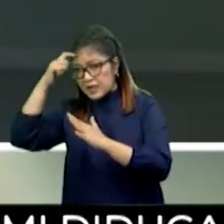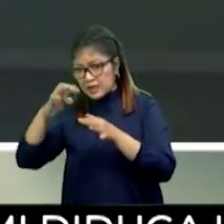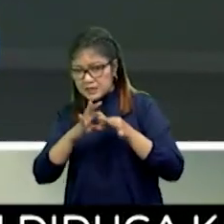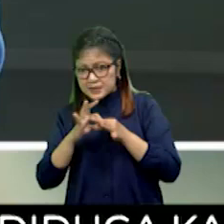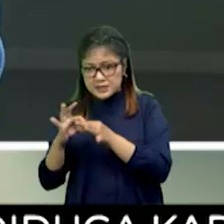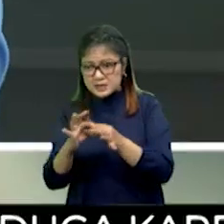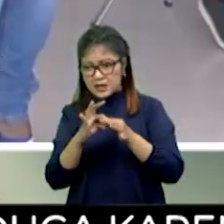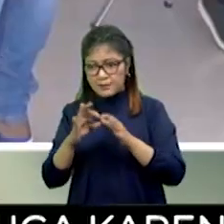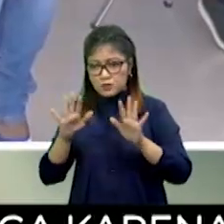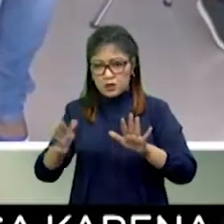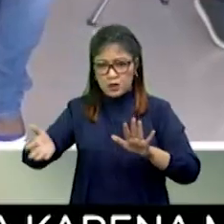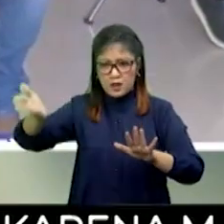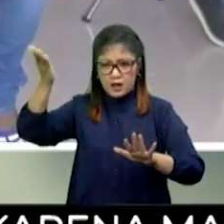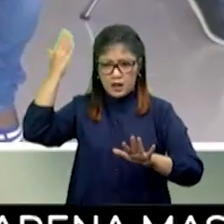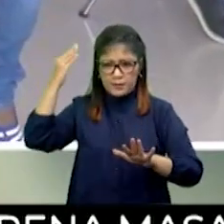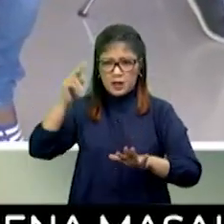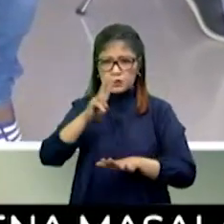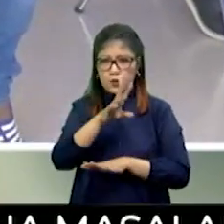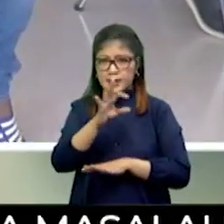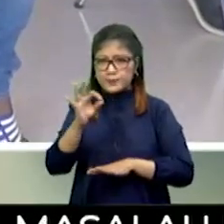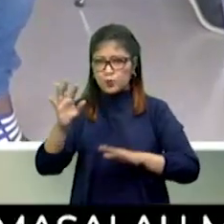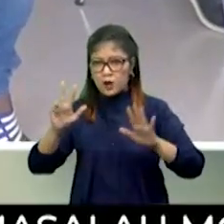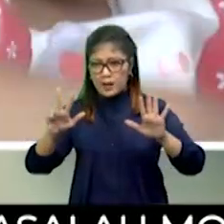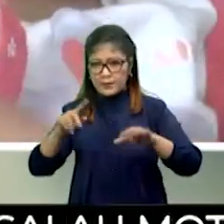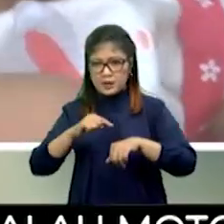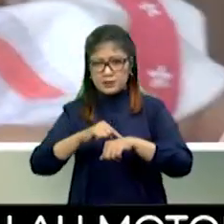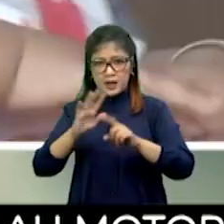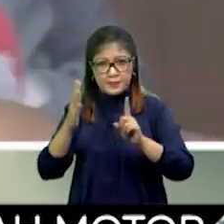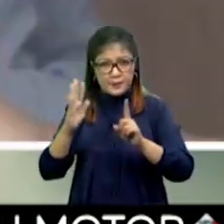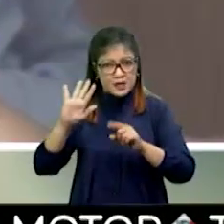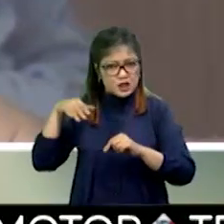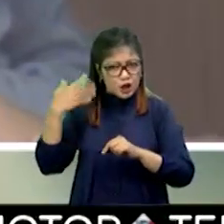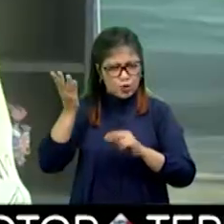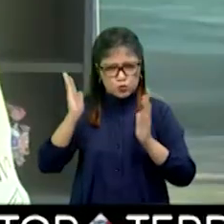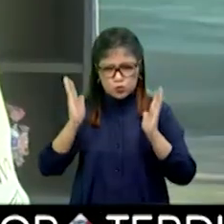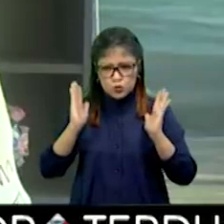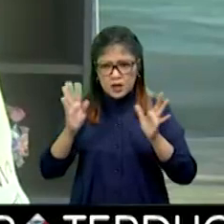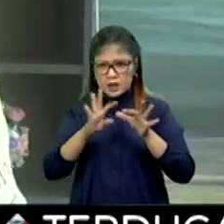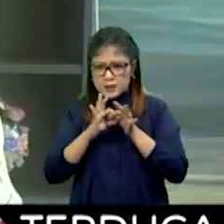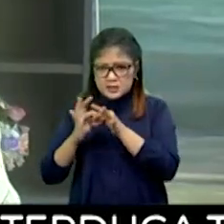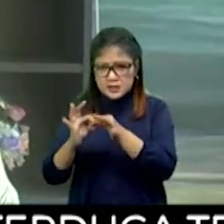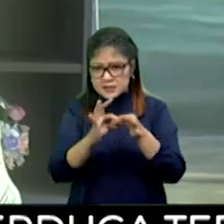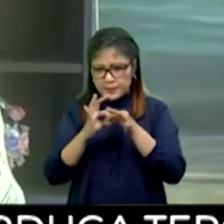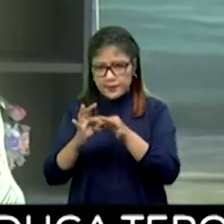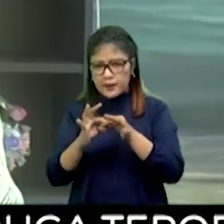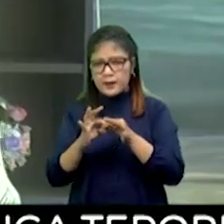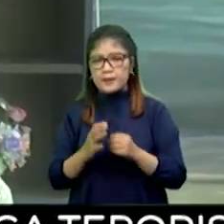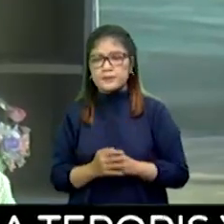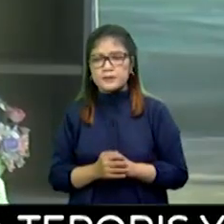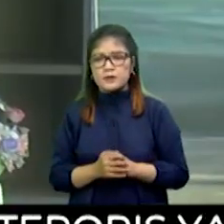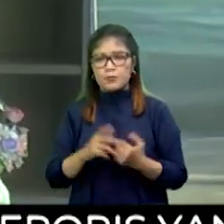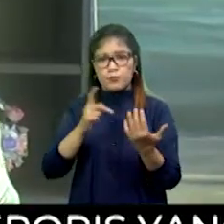Hatinya sudah lebih dari 15 tahunnya kita kerjasama Hai bekerja dan yang kita kerjasamakan berbagai macam